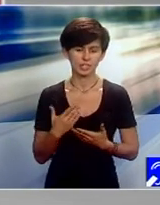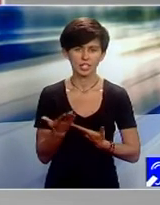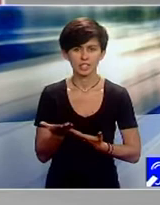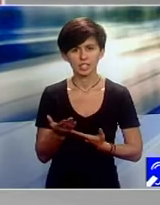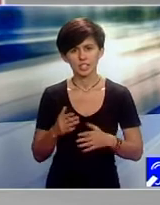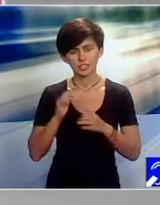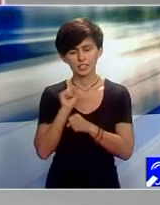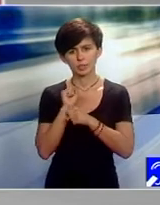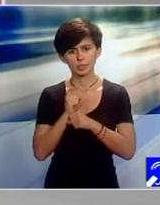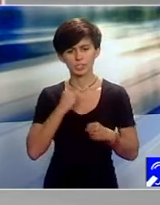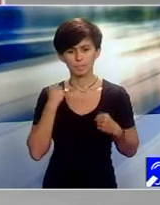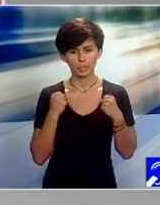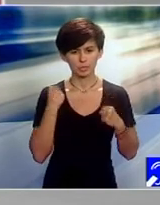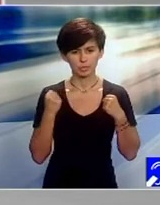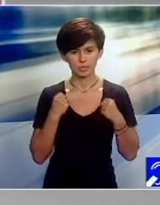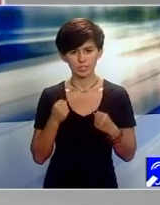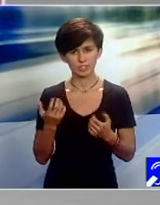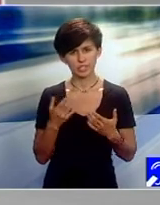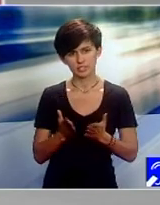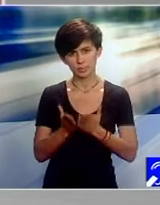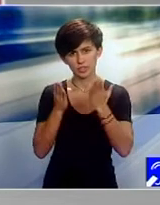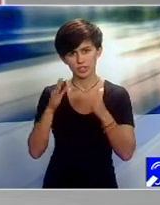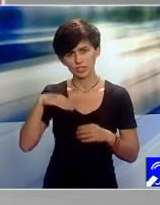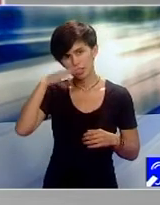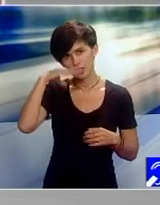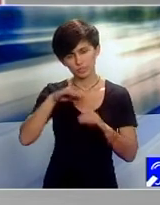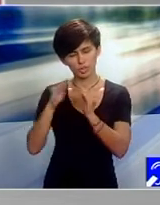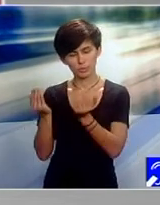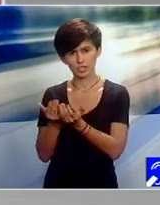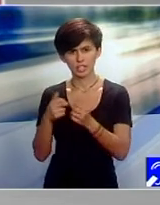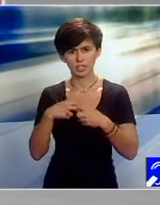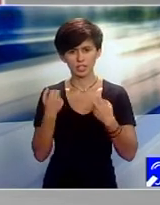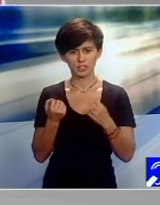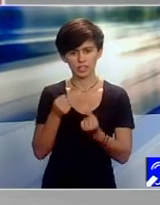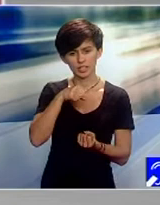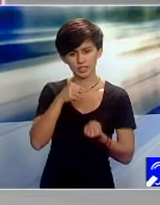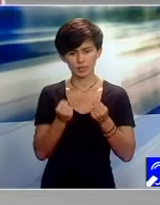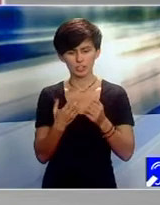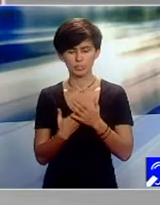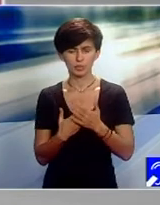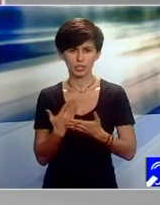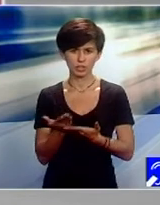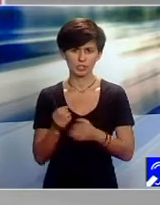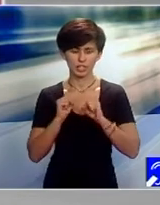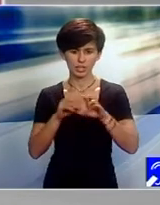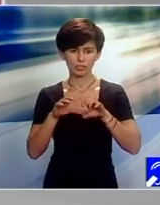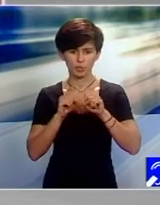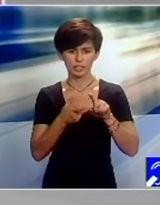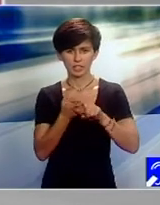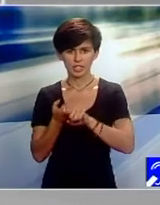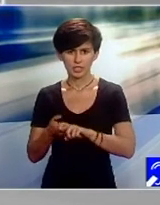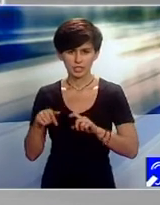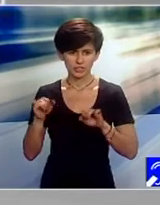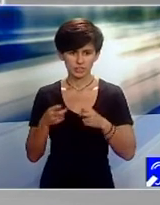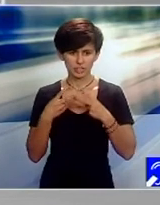Mobilității și care de asemenea marchează Ziua Europeană Fără Mașini. Pentru a ne oferi detalii legate de acest eveniment, alături de mine în platou sunt domnul